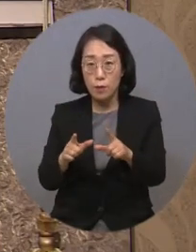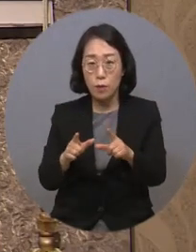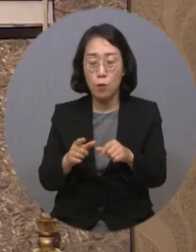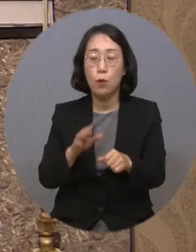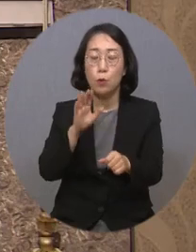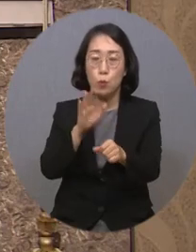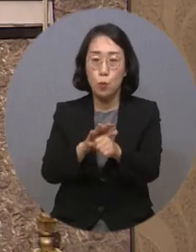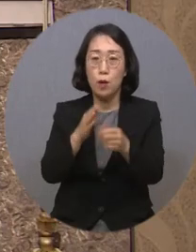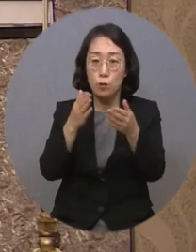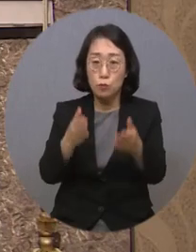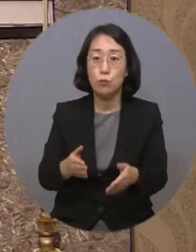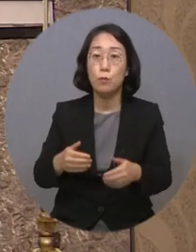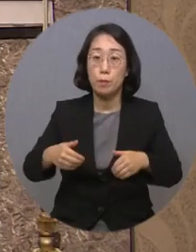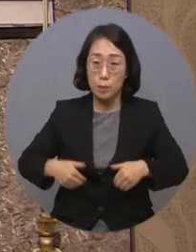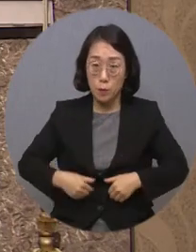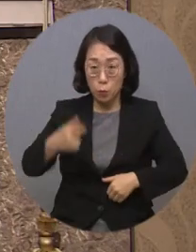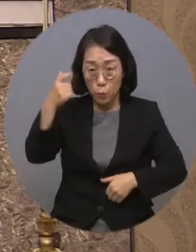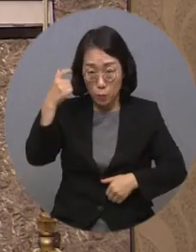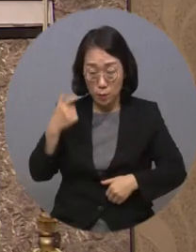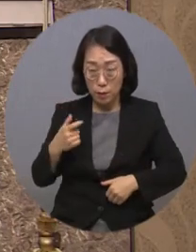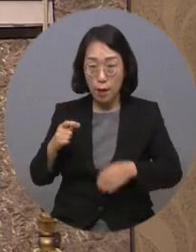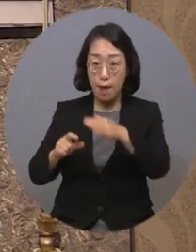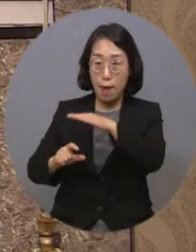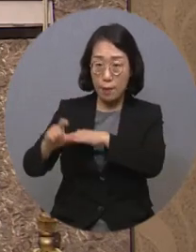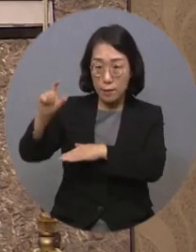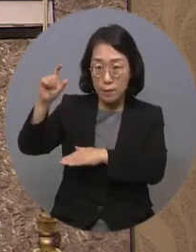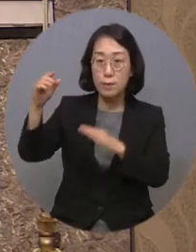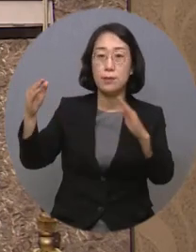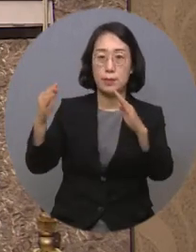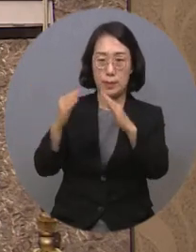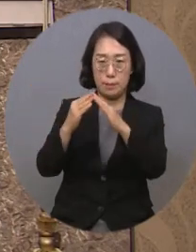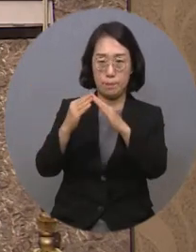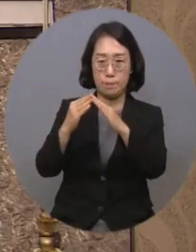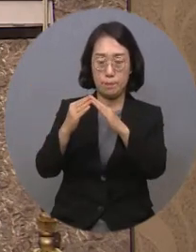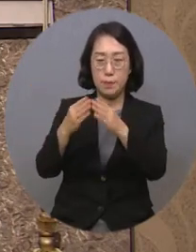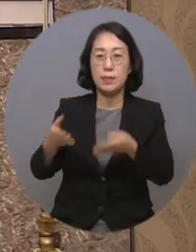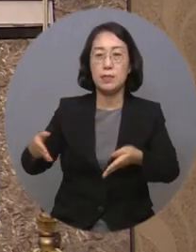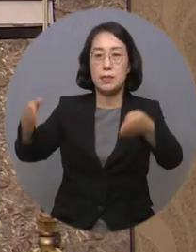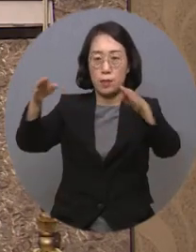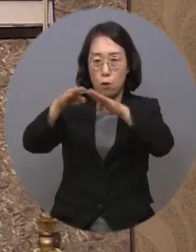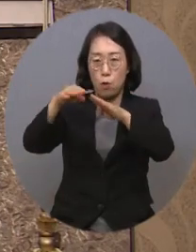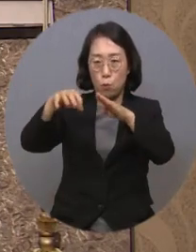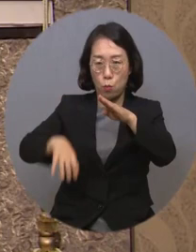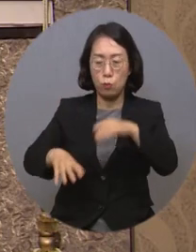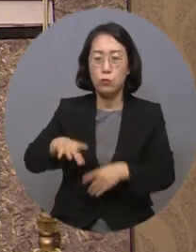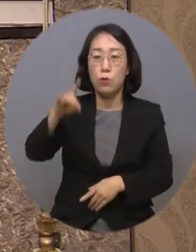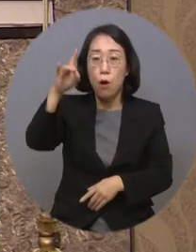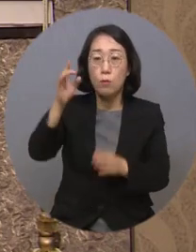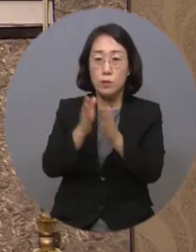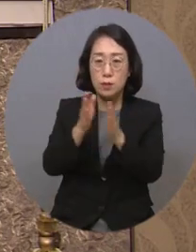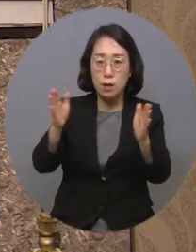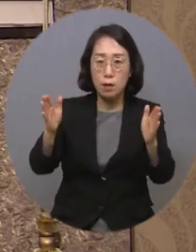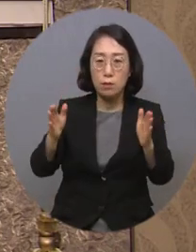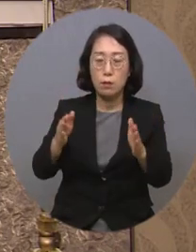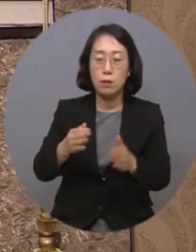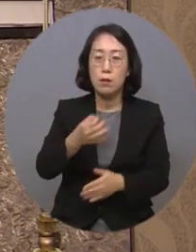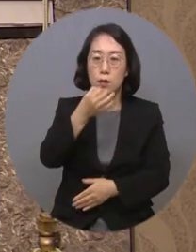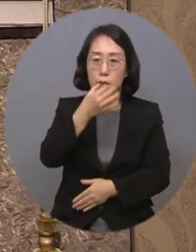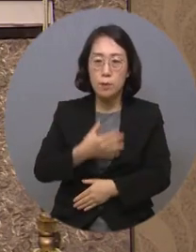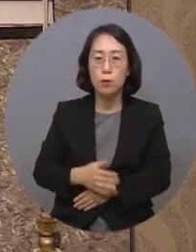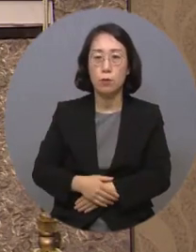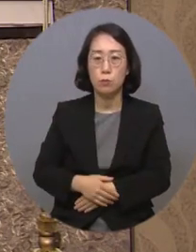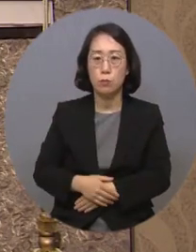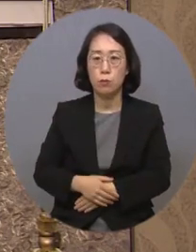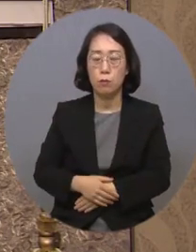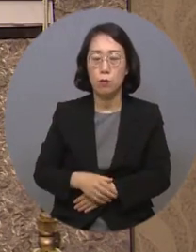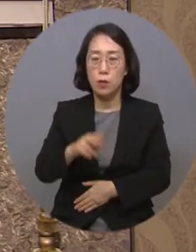차원에서 시작했던 것이 바로 이제 해 뜨는 집이라는 시설입니다. 그래서. 초창기 때는 정말 너무 힘들었어요. 한